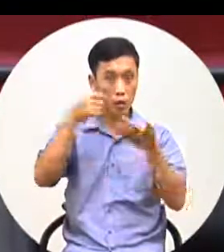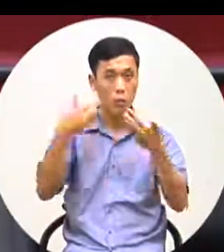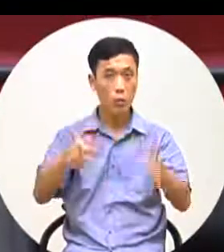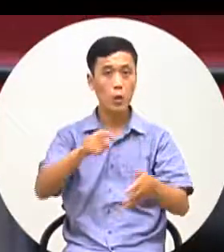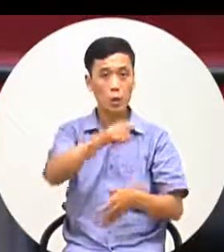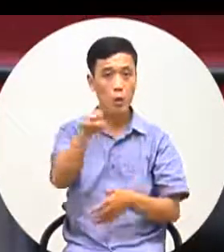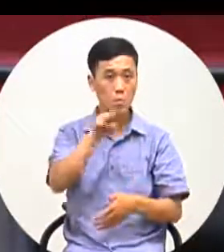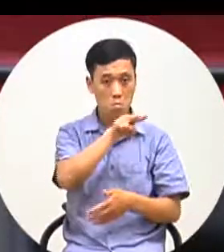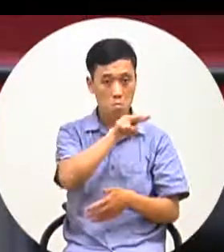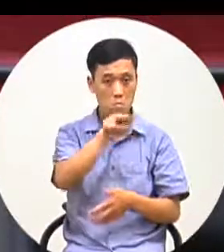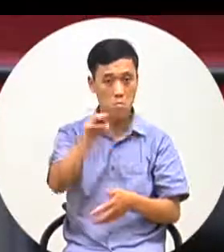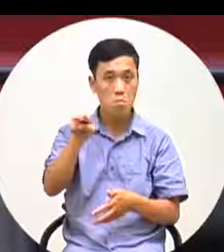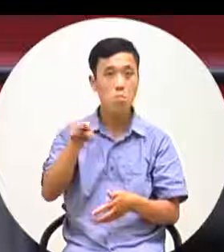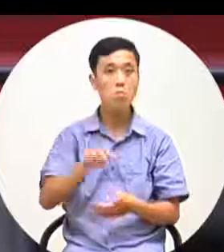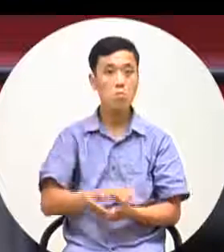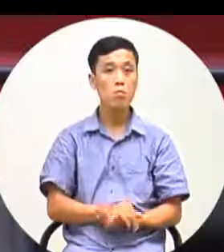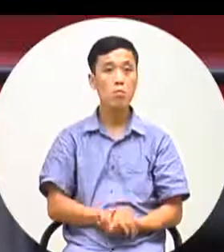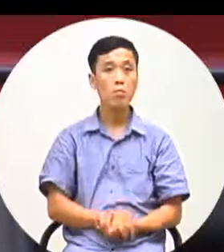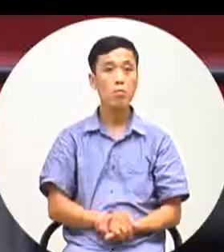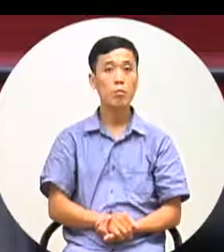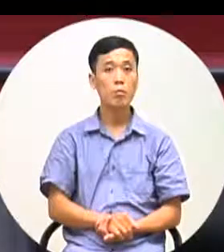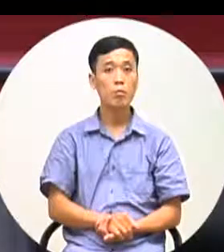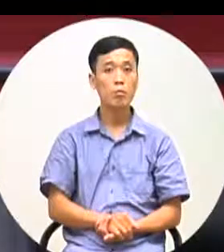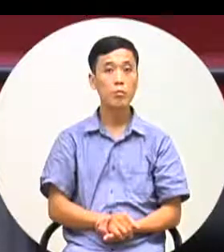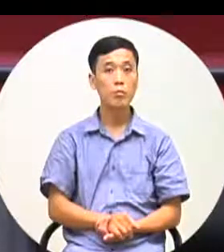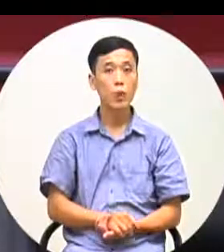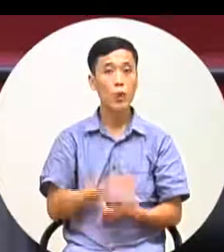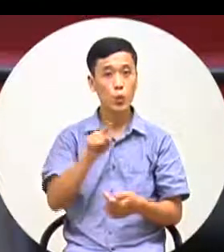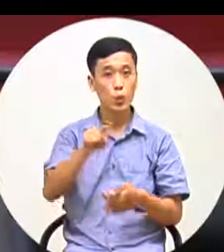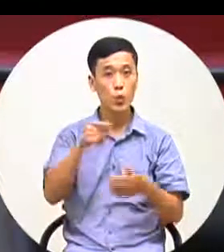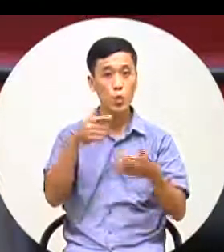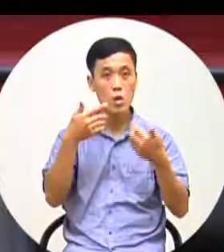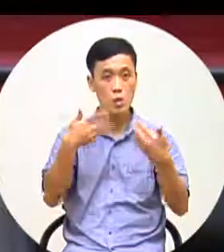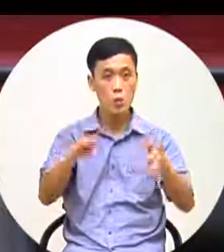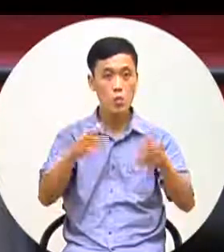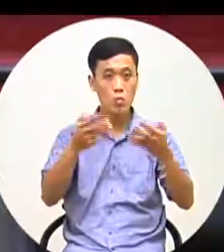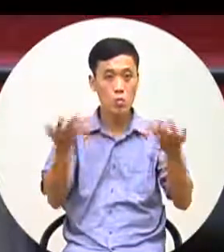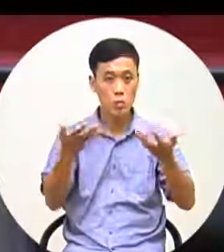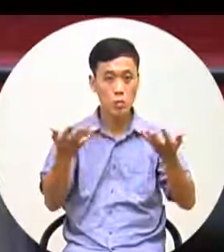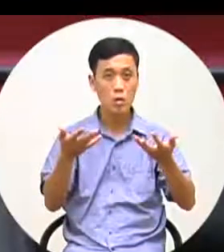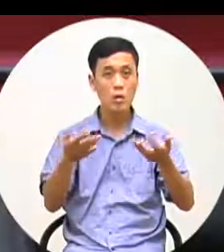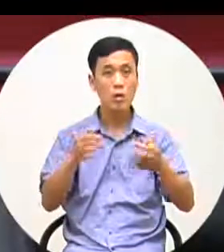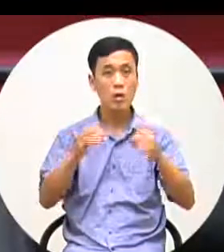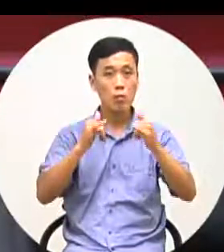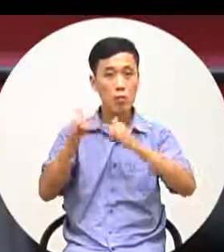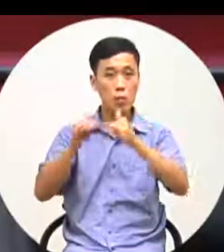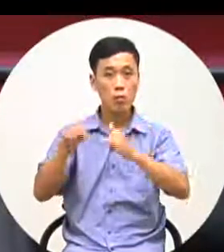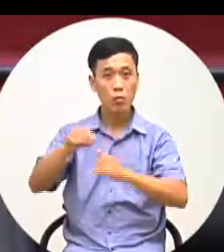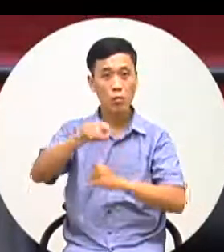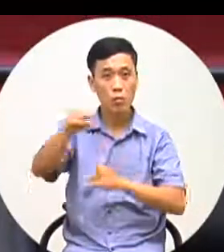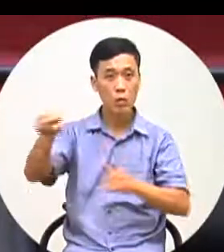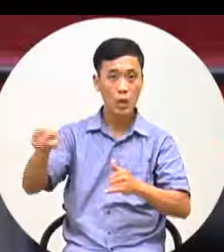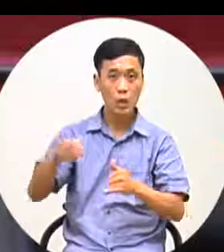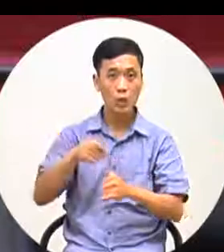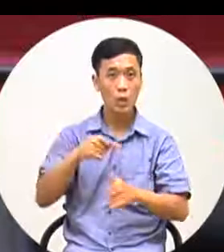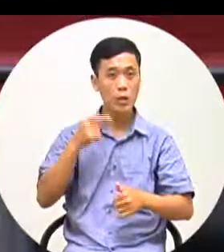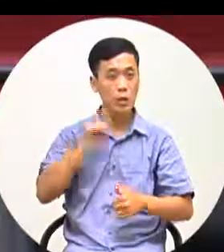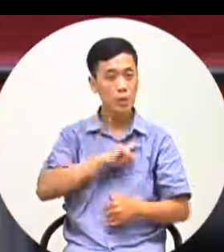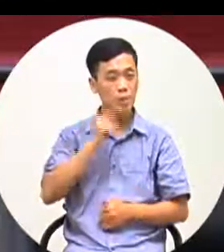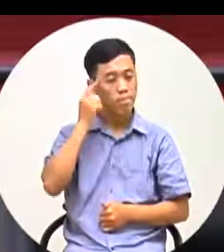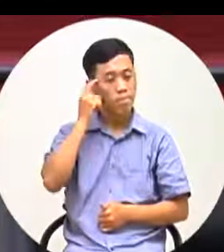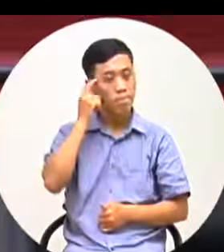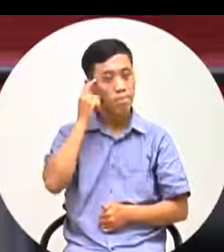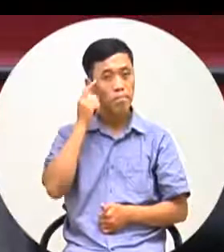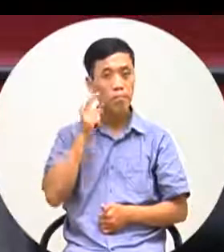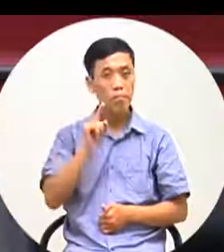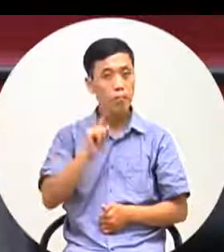大家看一下，哈，有多少的事情，百姓做的怎么样，百姓心里有数啊，哈，百姓心里有数，